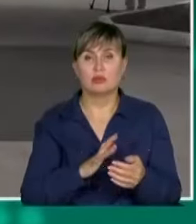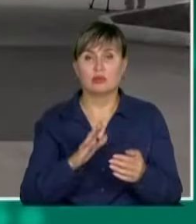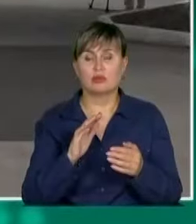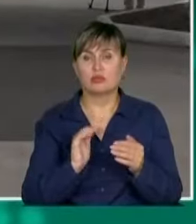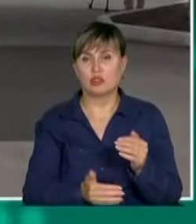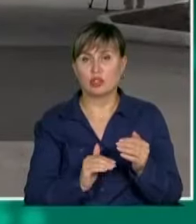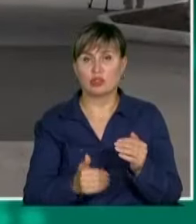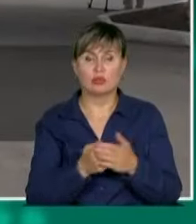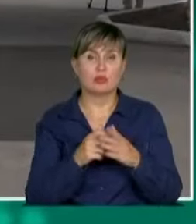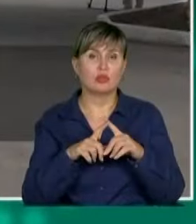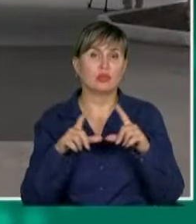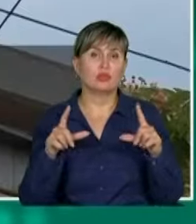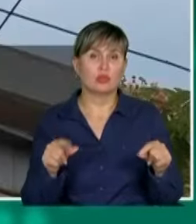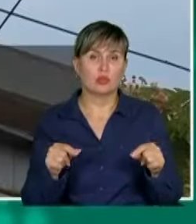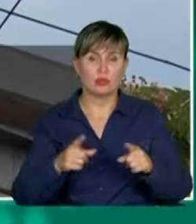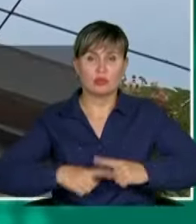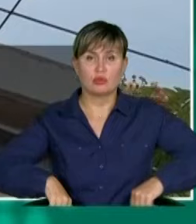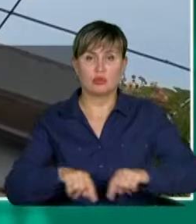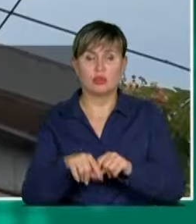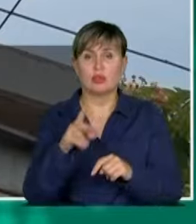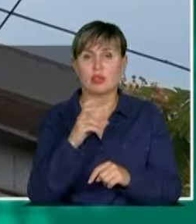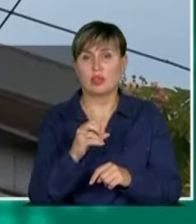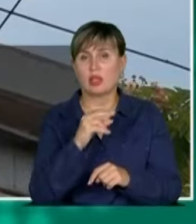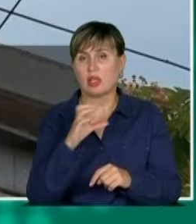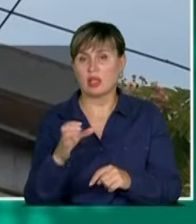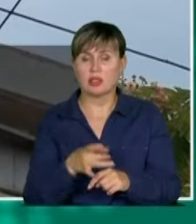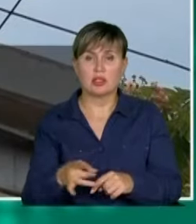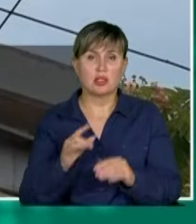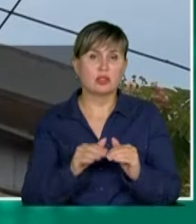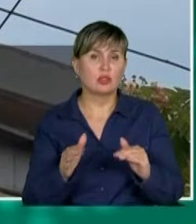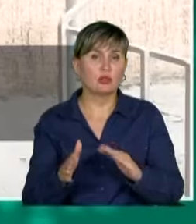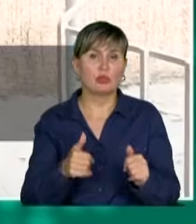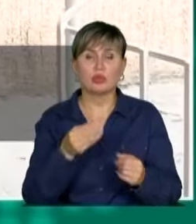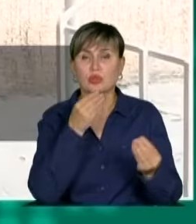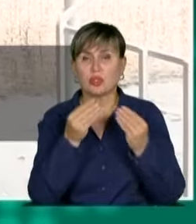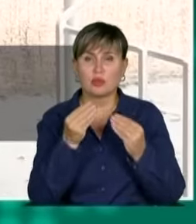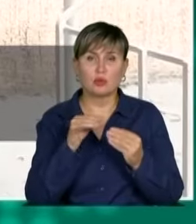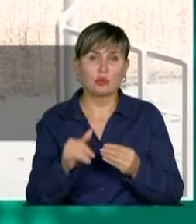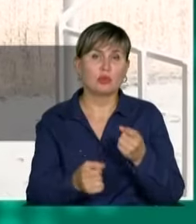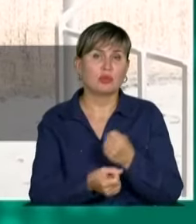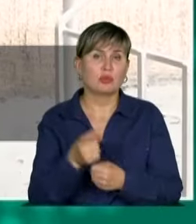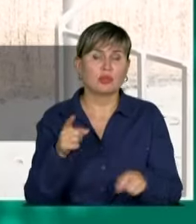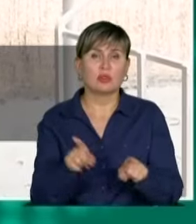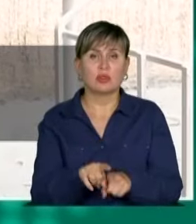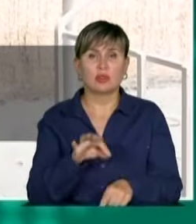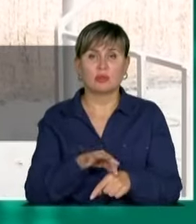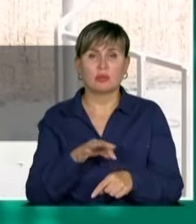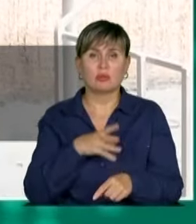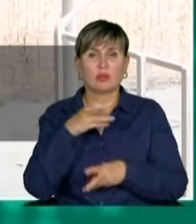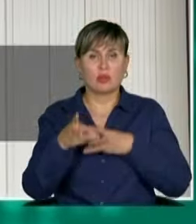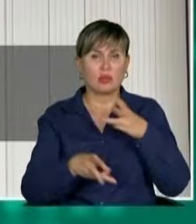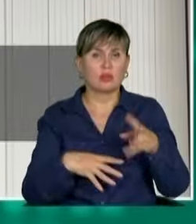дошкольном учреждении Келесского района. Как стало известно, детям стало плохо после завтрака. У них появились такие симптомы, как